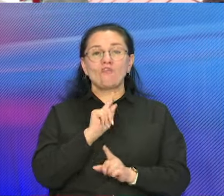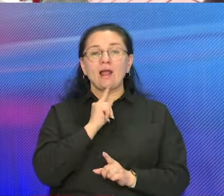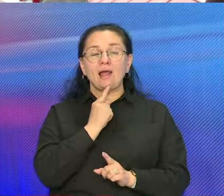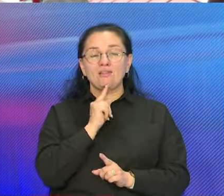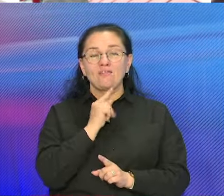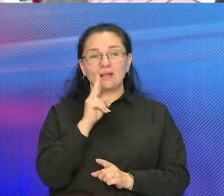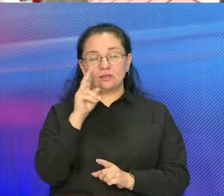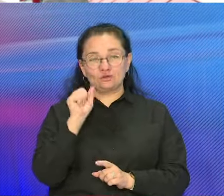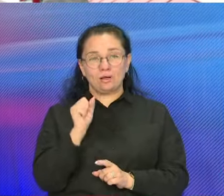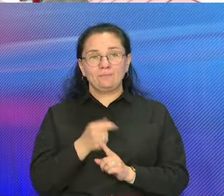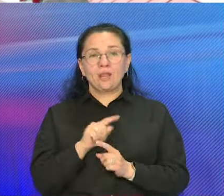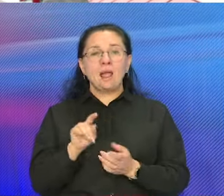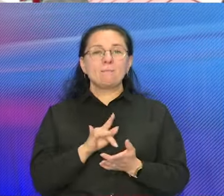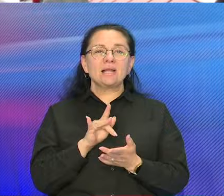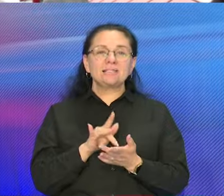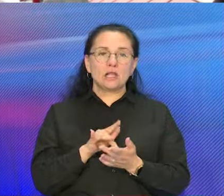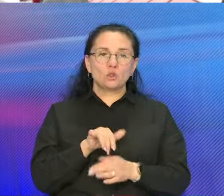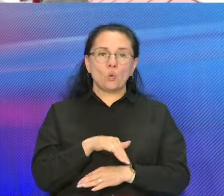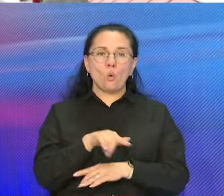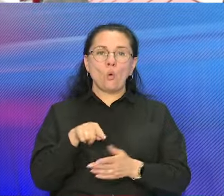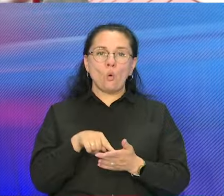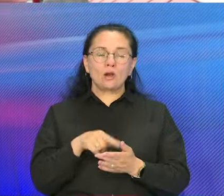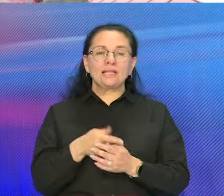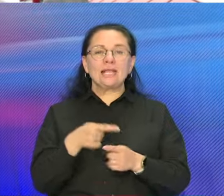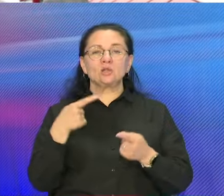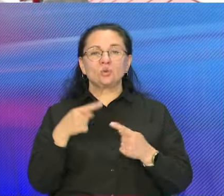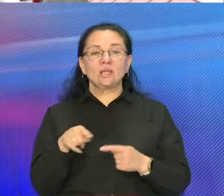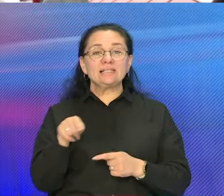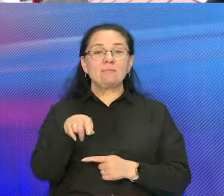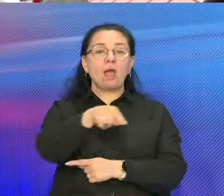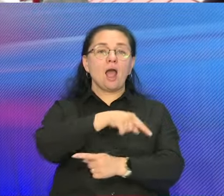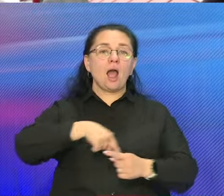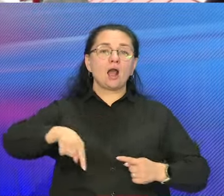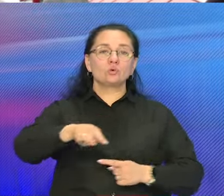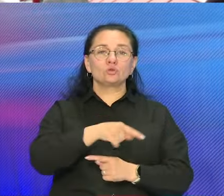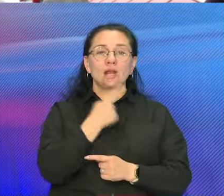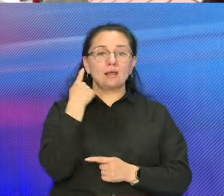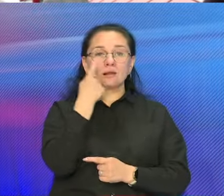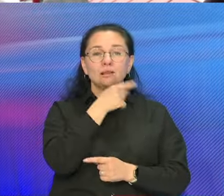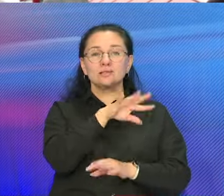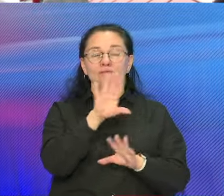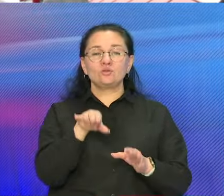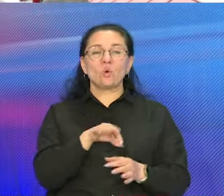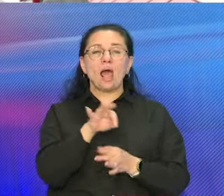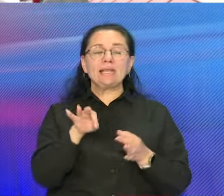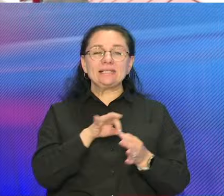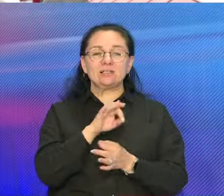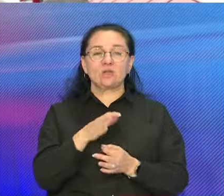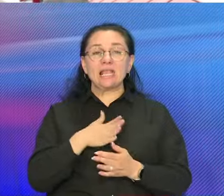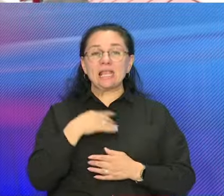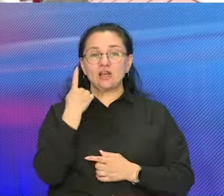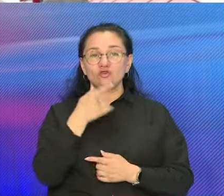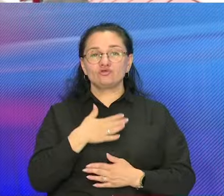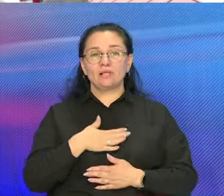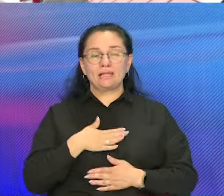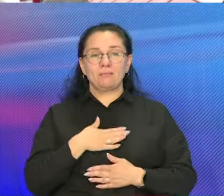центру, и не только по центру, вот здесь Когда ходишь, тебе везде окружает столько красоты, красивая архитектура Причём для меня лично ещё, знаешь,